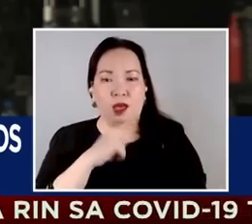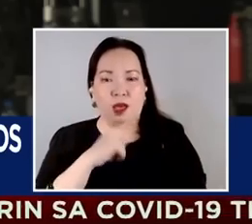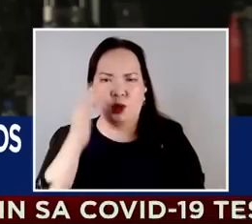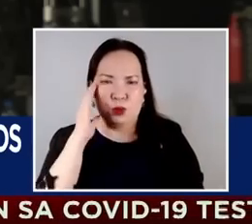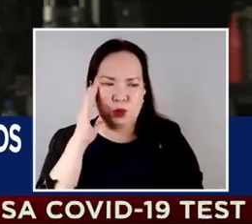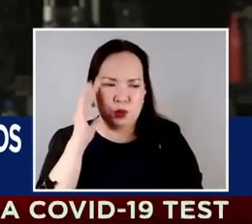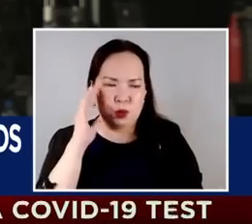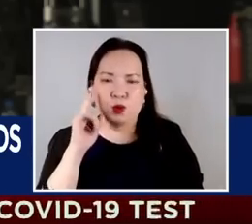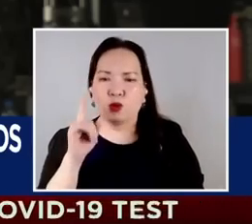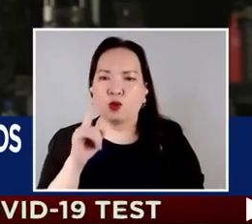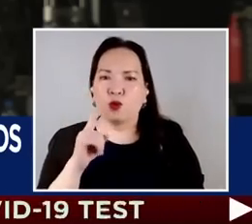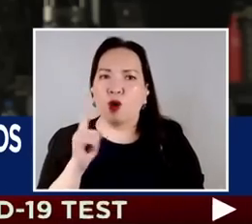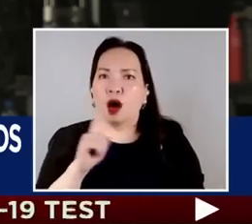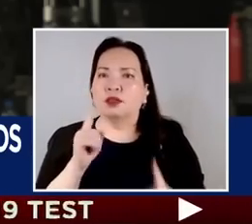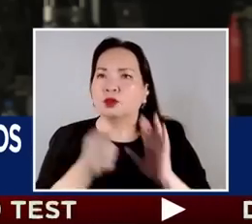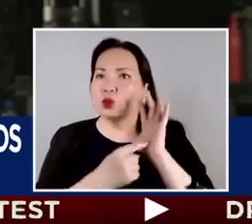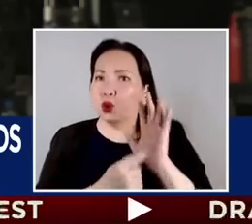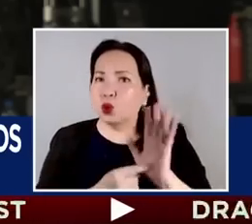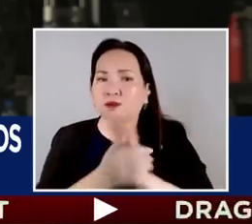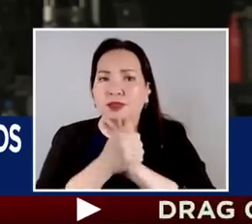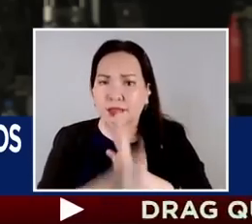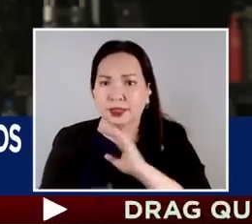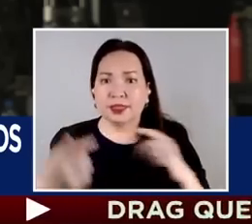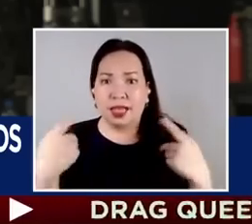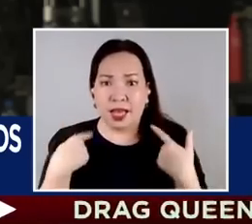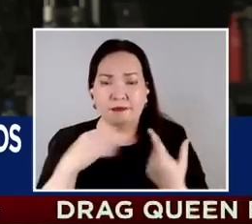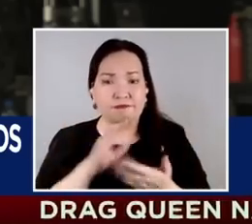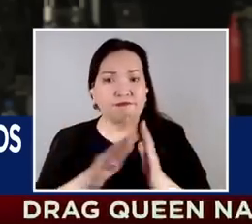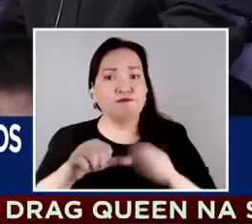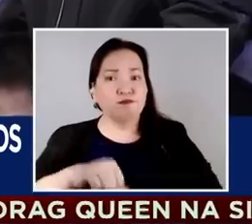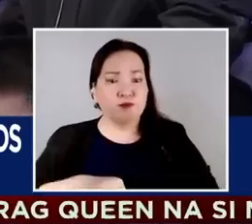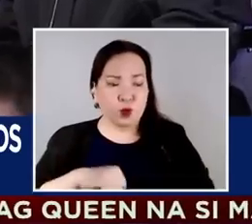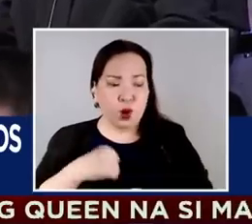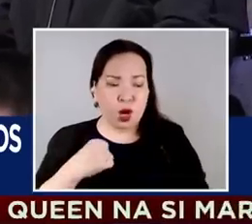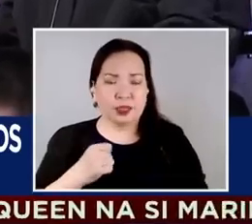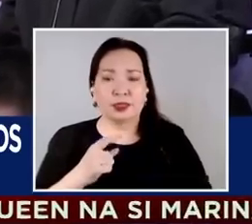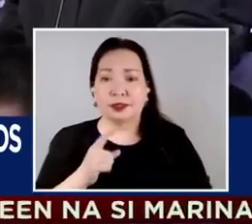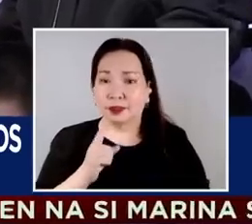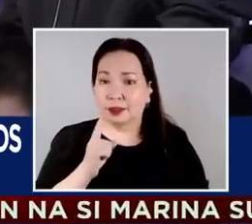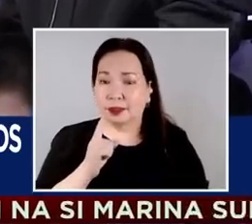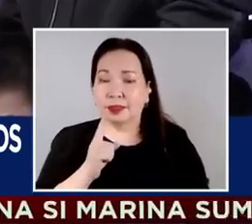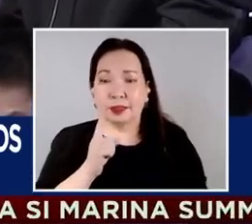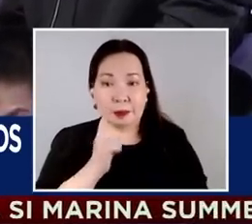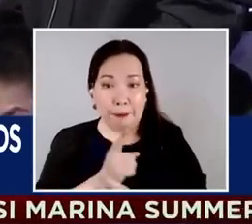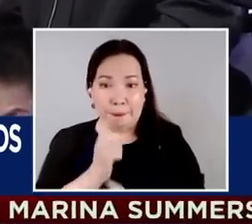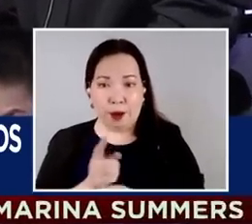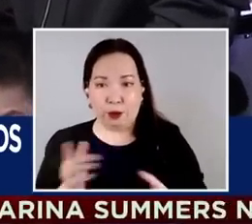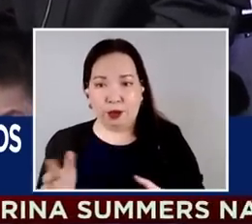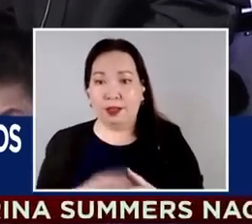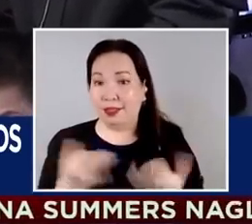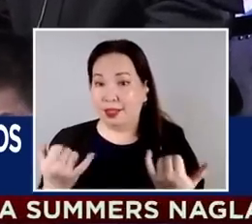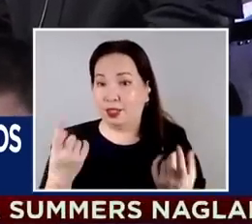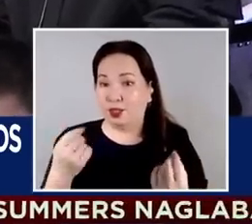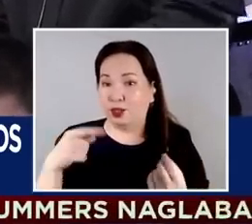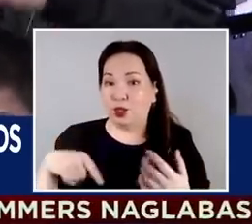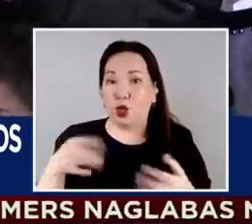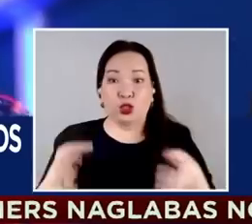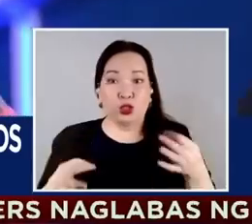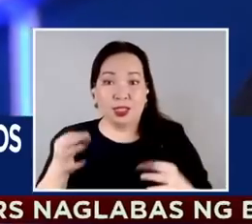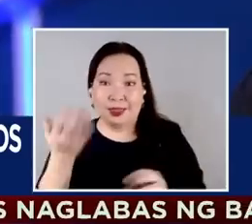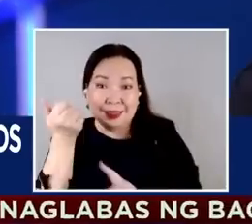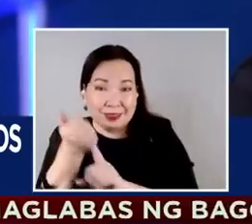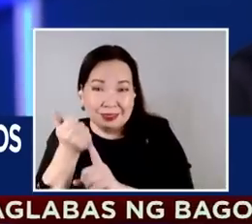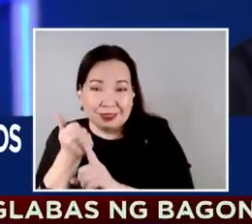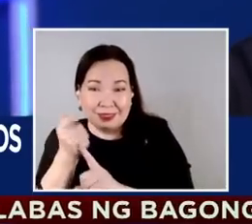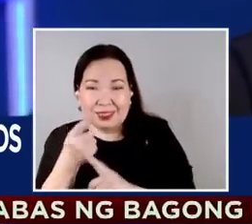mga kakayahan nila and maging proud sila in the right way. Sa ngayon, abala muna si Pia sa pagiging hurado sa